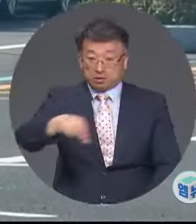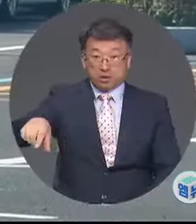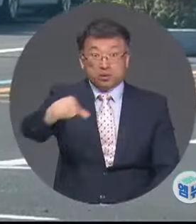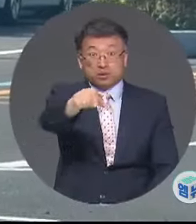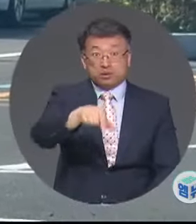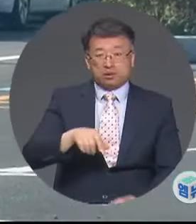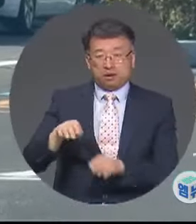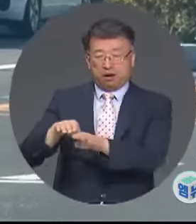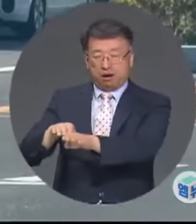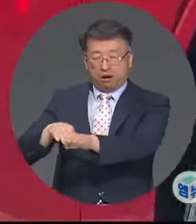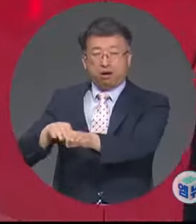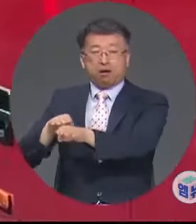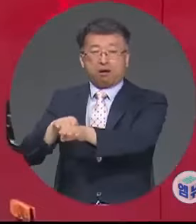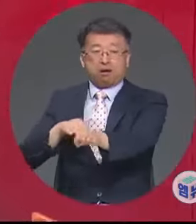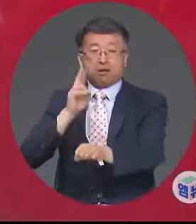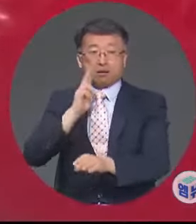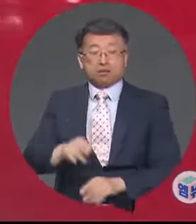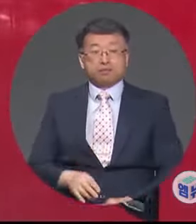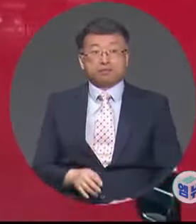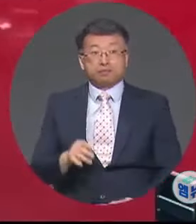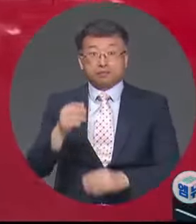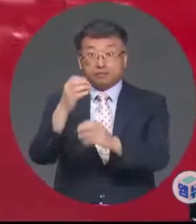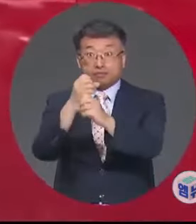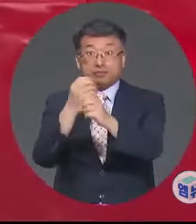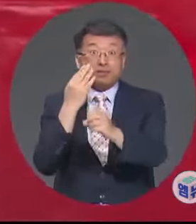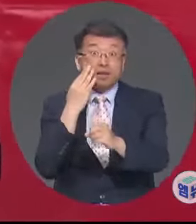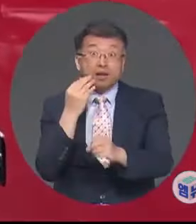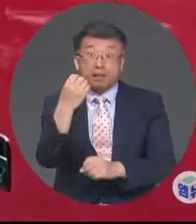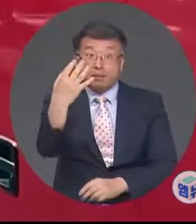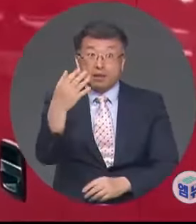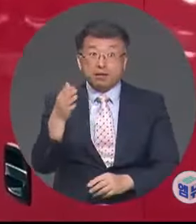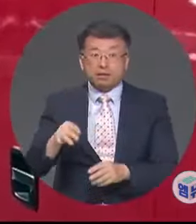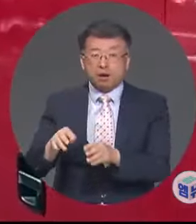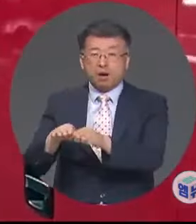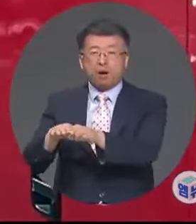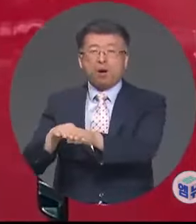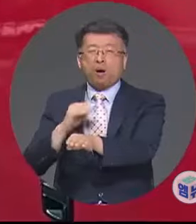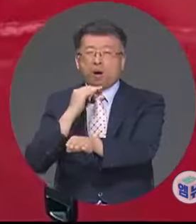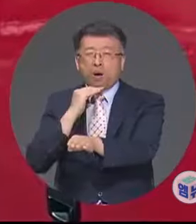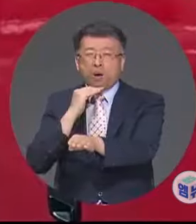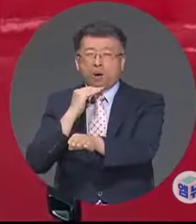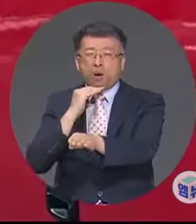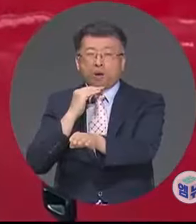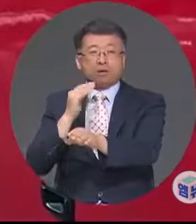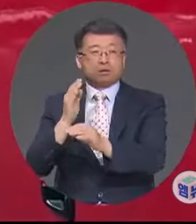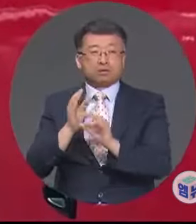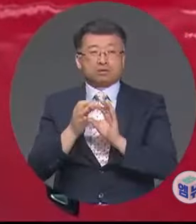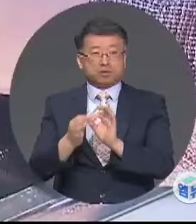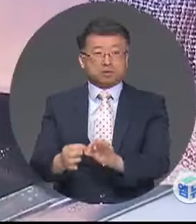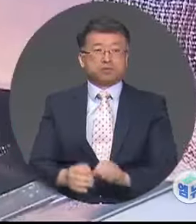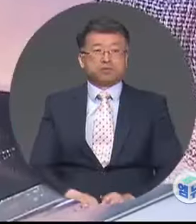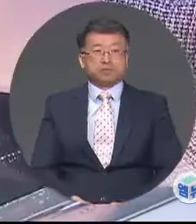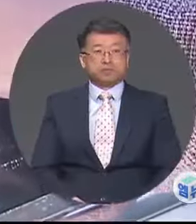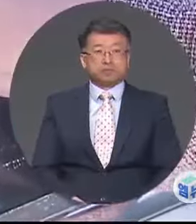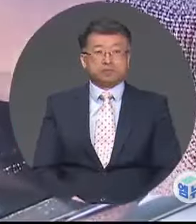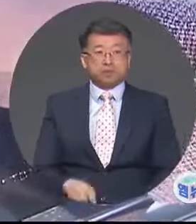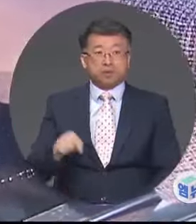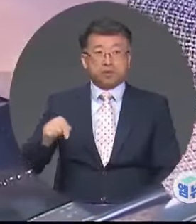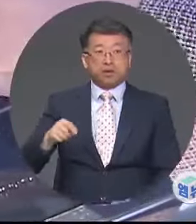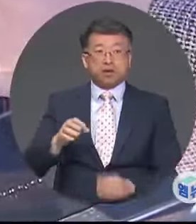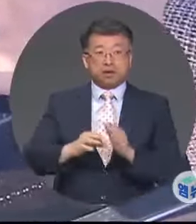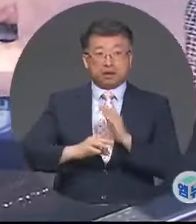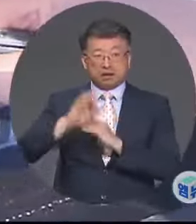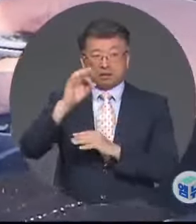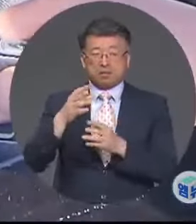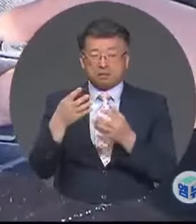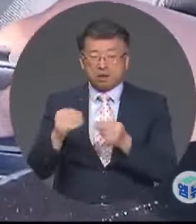긴 행렬을 이어갑니다. 직진 신호가 켜졌지만 정체가 길어 차량들은 정지 상태입니다. 요, 나 아침에